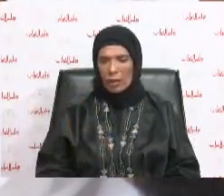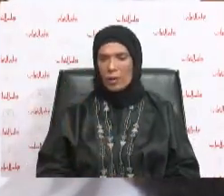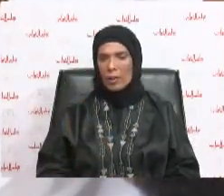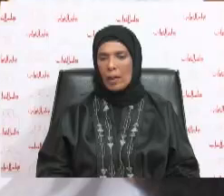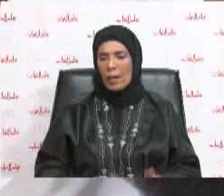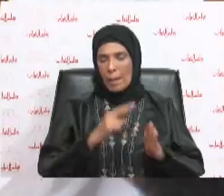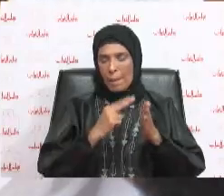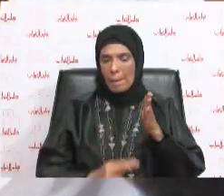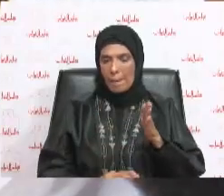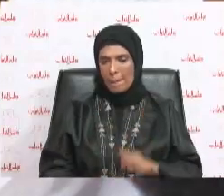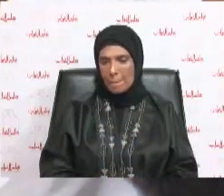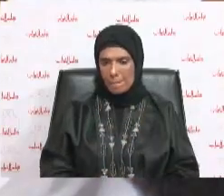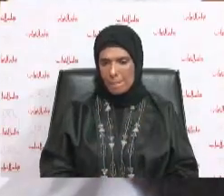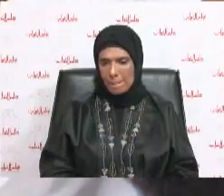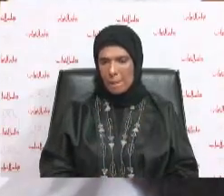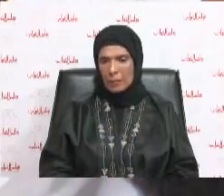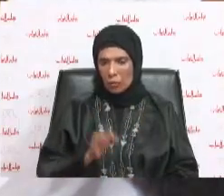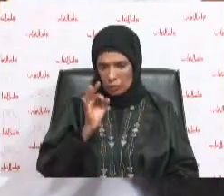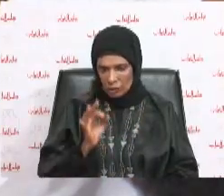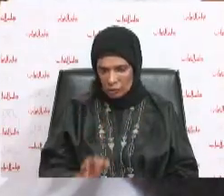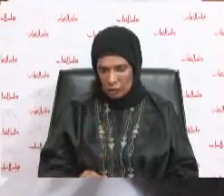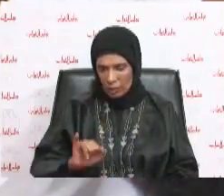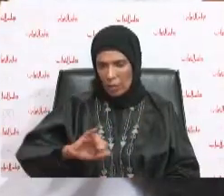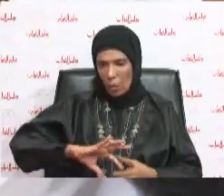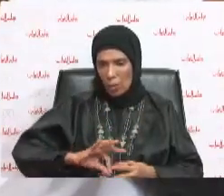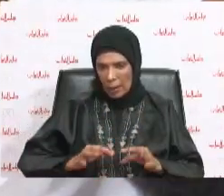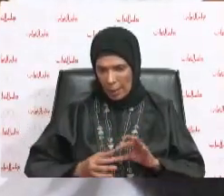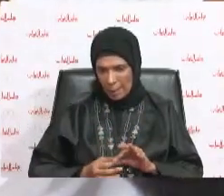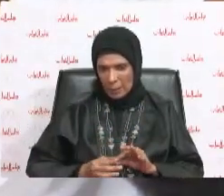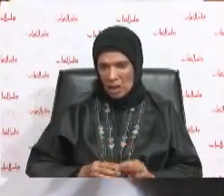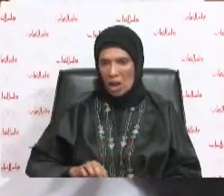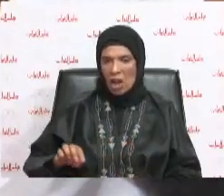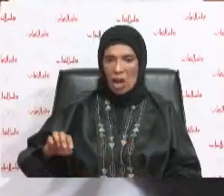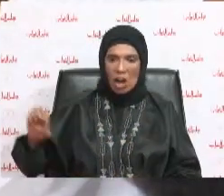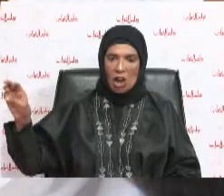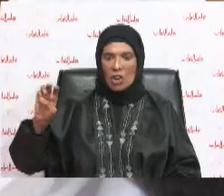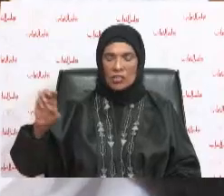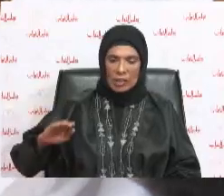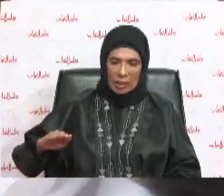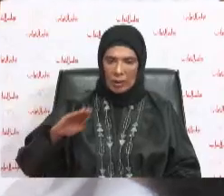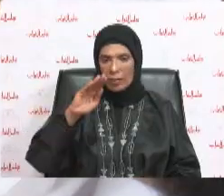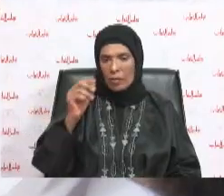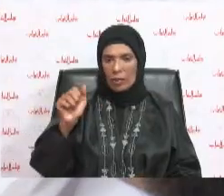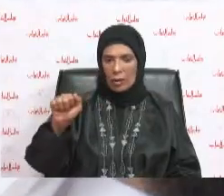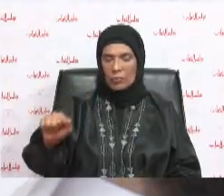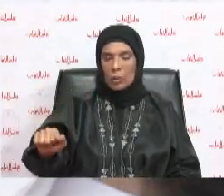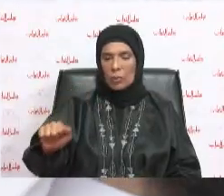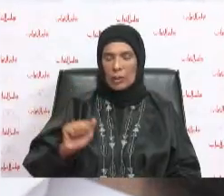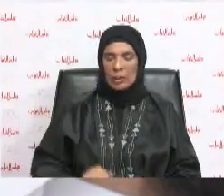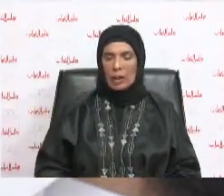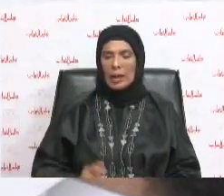نصت على أنه يتوجب على كل مؤسسة نقل جوي معينة أن تضع الأسعار الخاصة بها للنقل